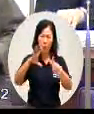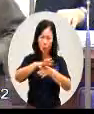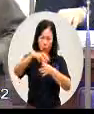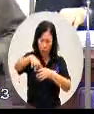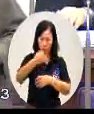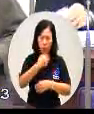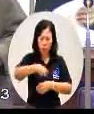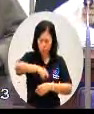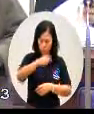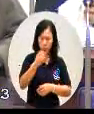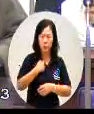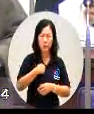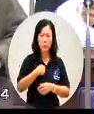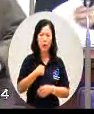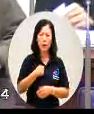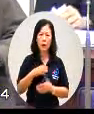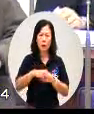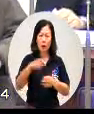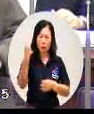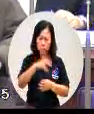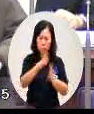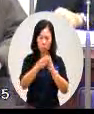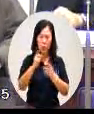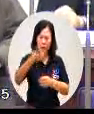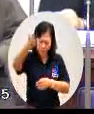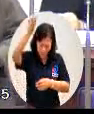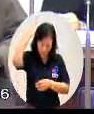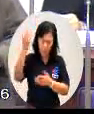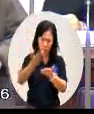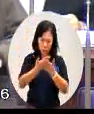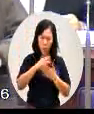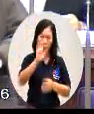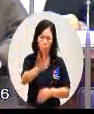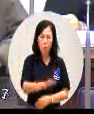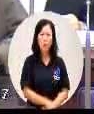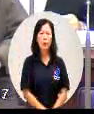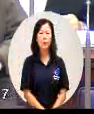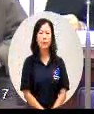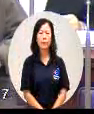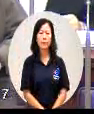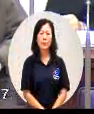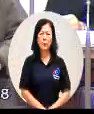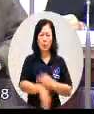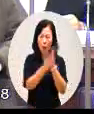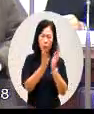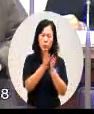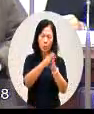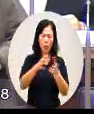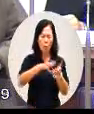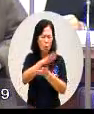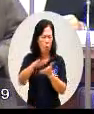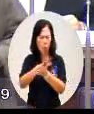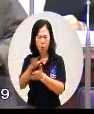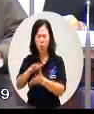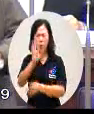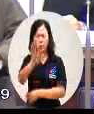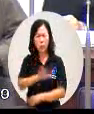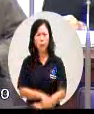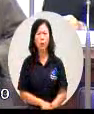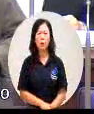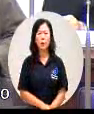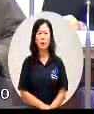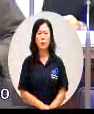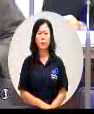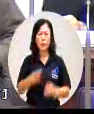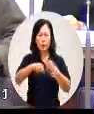解一下，讲到底过去咱即摆已经收到倒来， 是啊是啊， 但是规个这个部分凌乱的部分，或者应